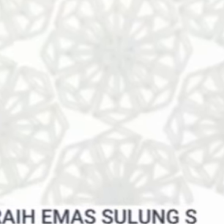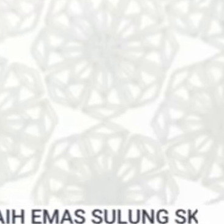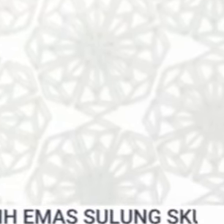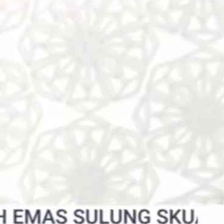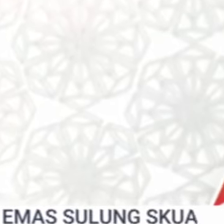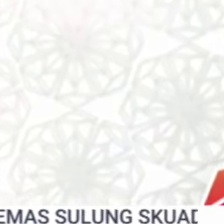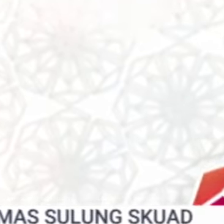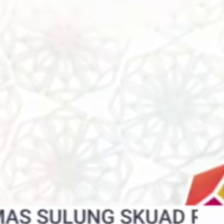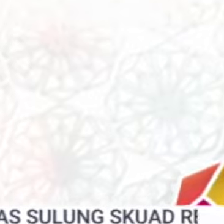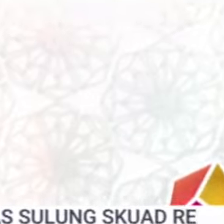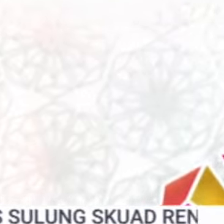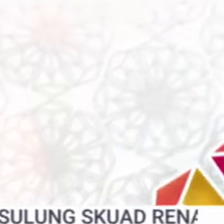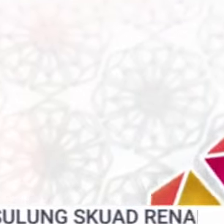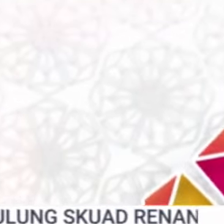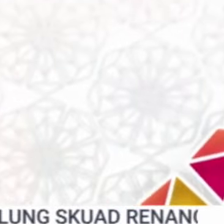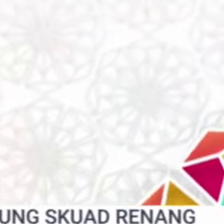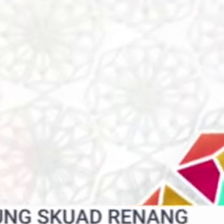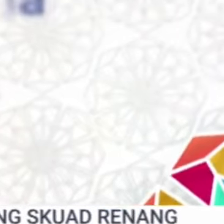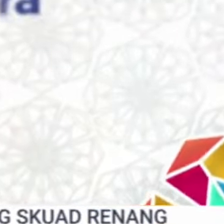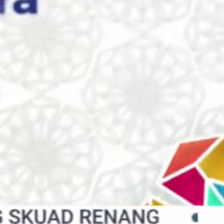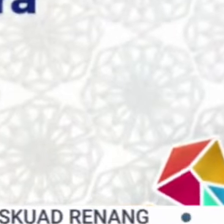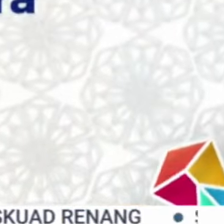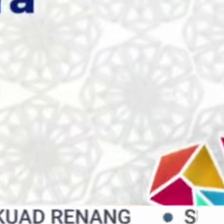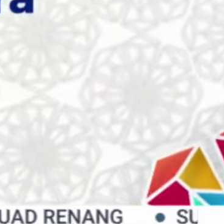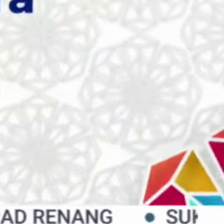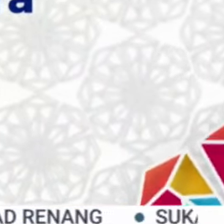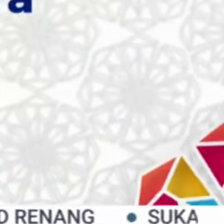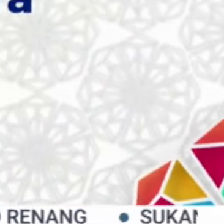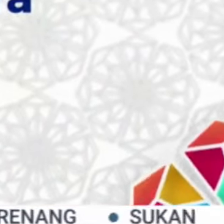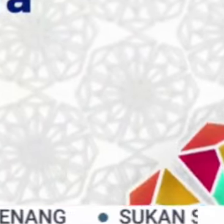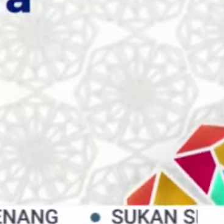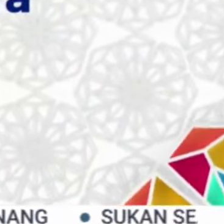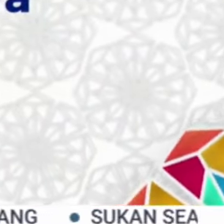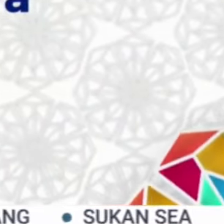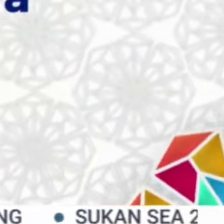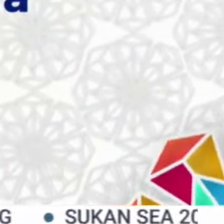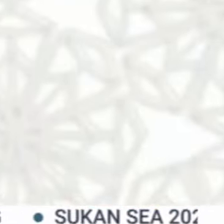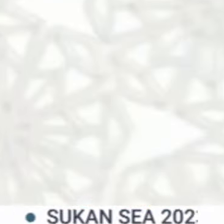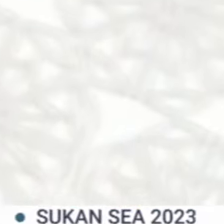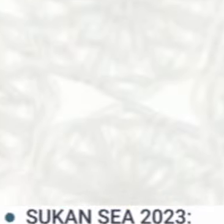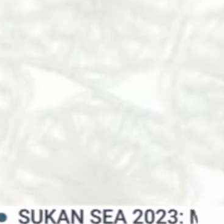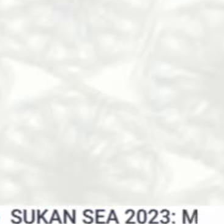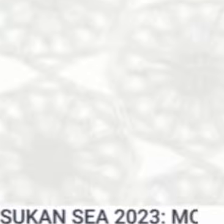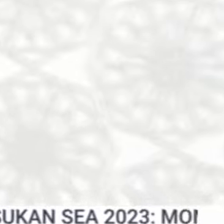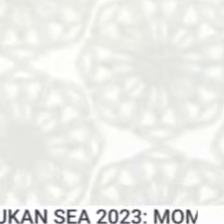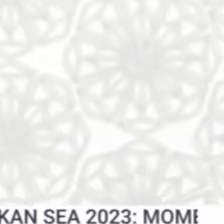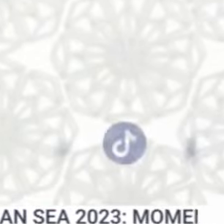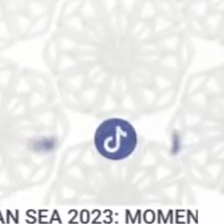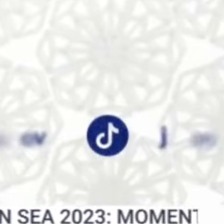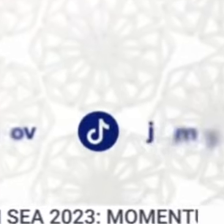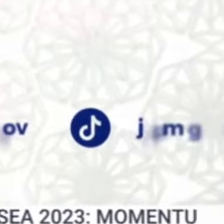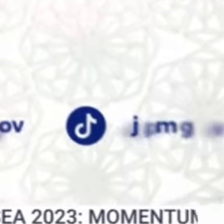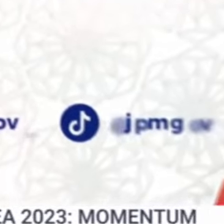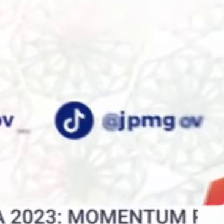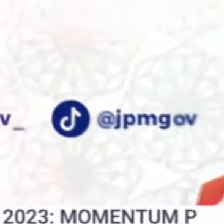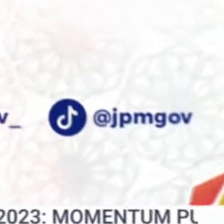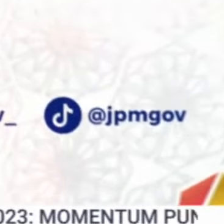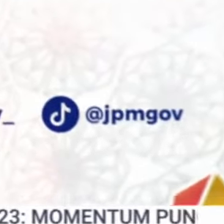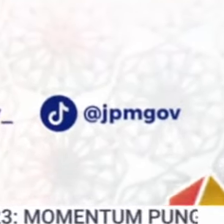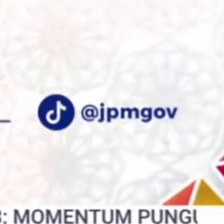Orang ramai dijemput hadir. Perkhidmatan bas pengantara disediakan. Layari